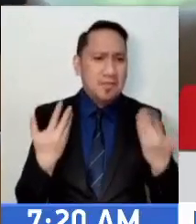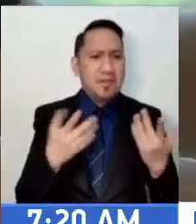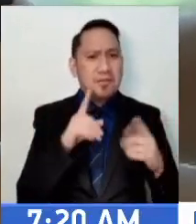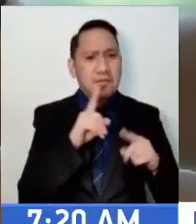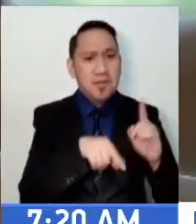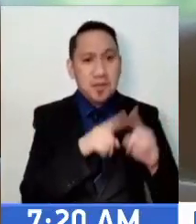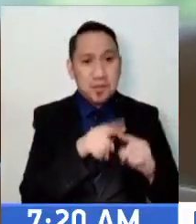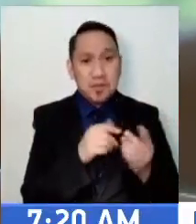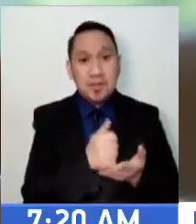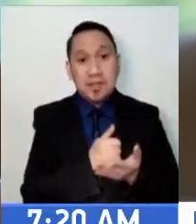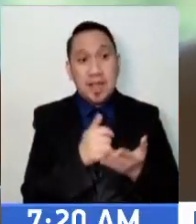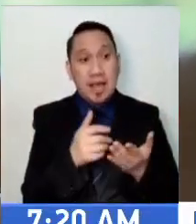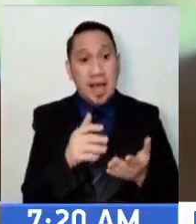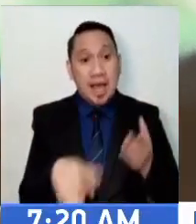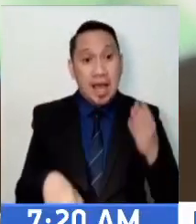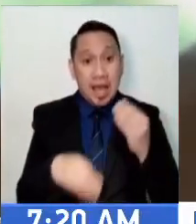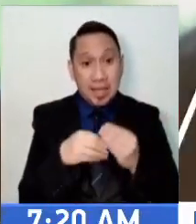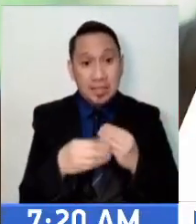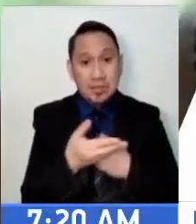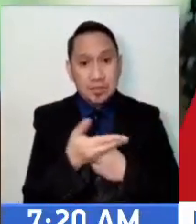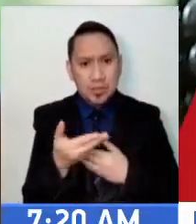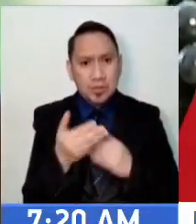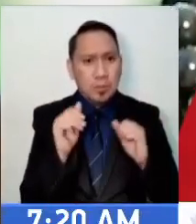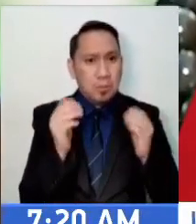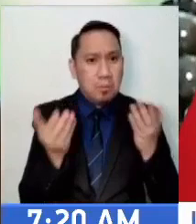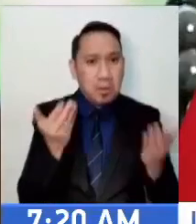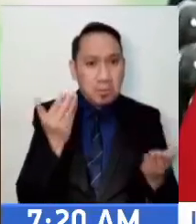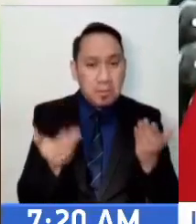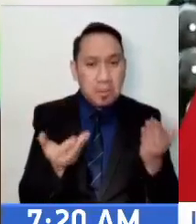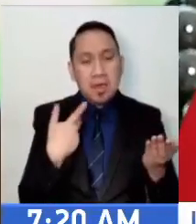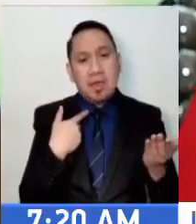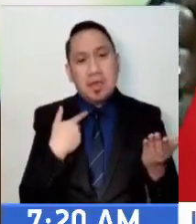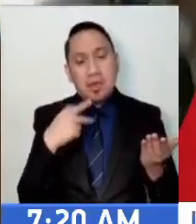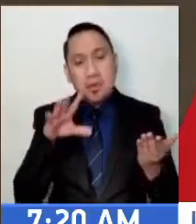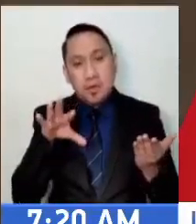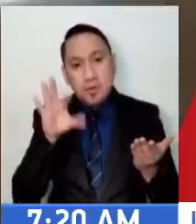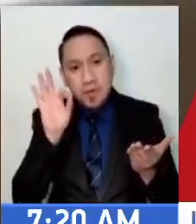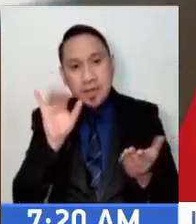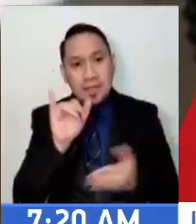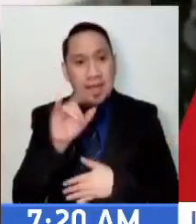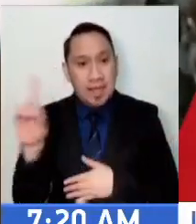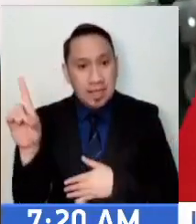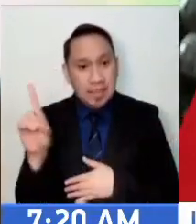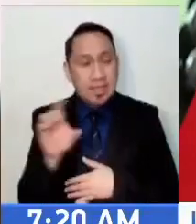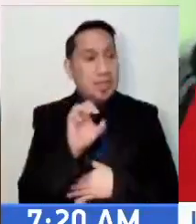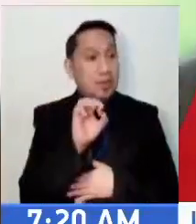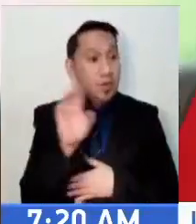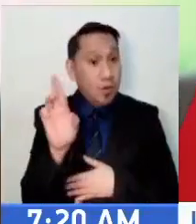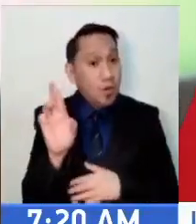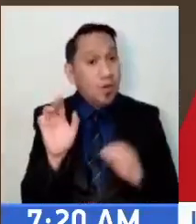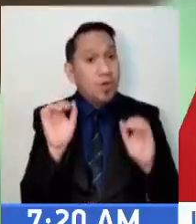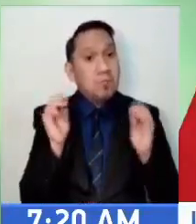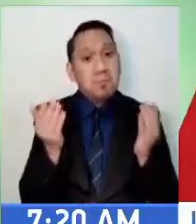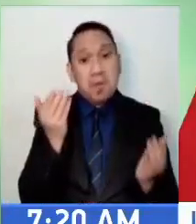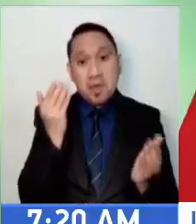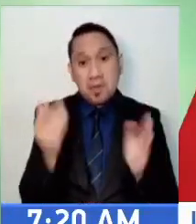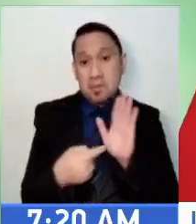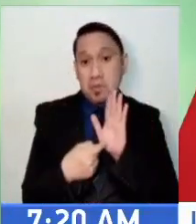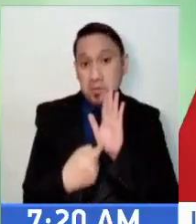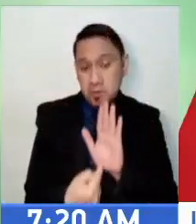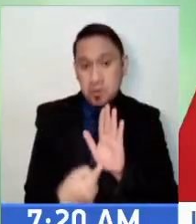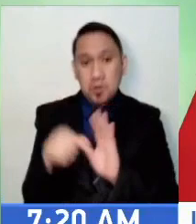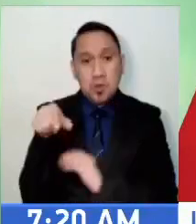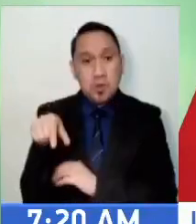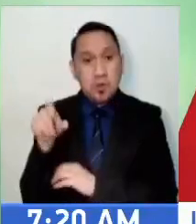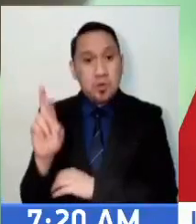sa'yo, either hahanapin nila yung ID mo or ipapakita mo tong QR code na ito. Gagawa ka ng